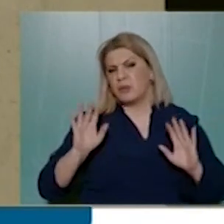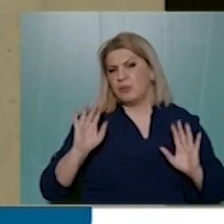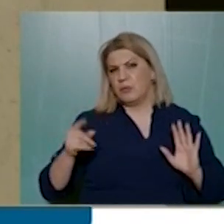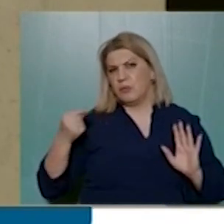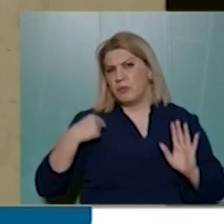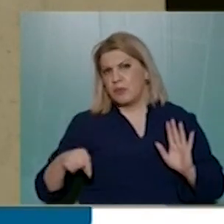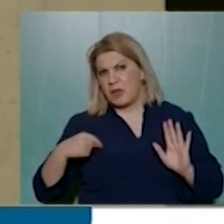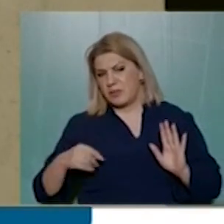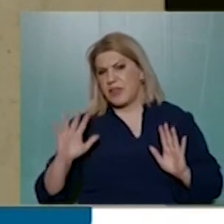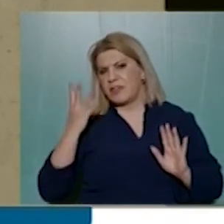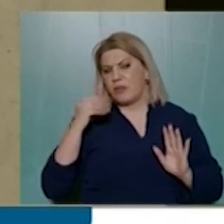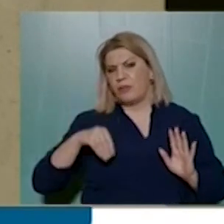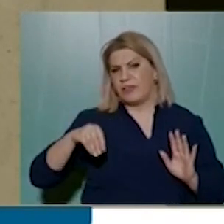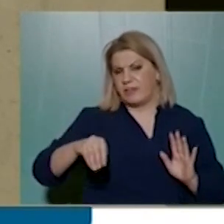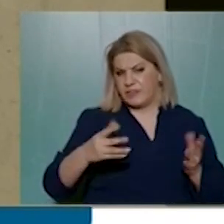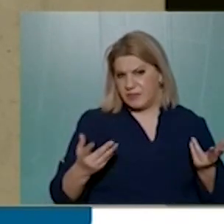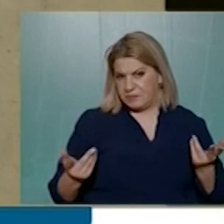πράσινο και τις δενδροφυτεύσεις